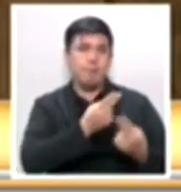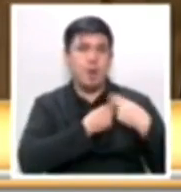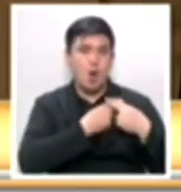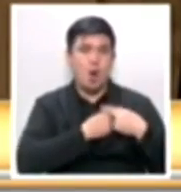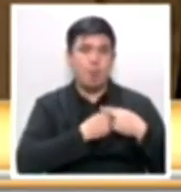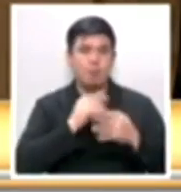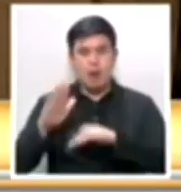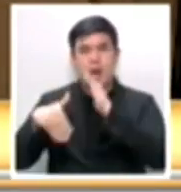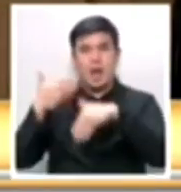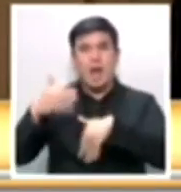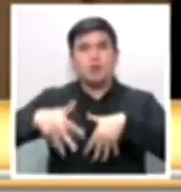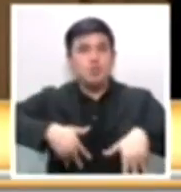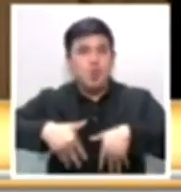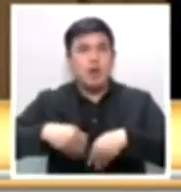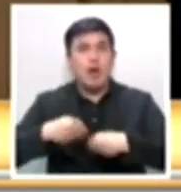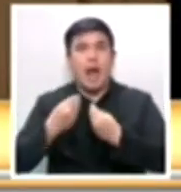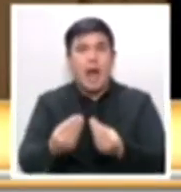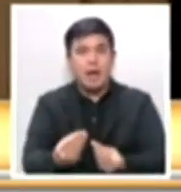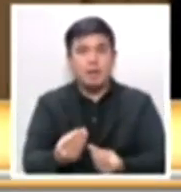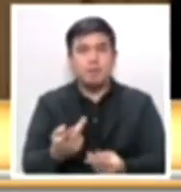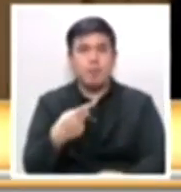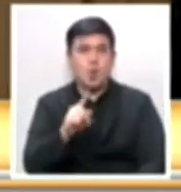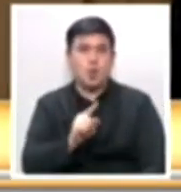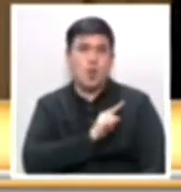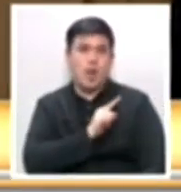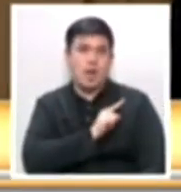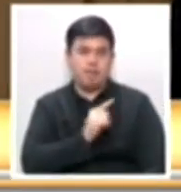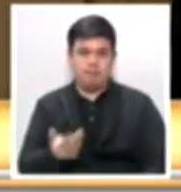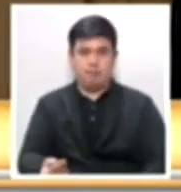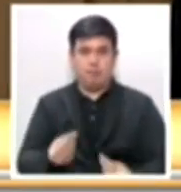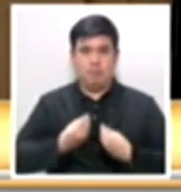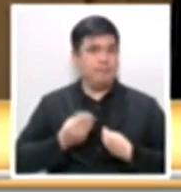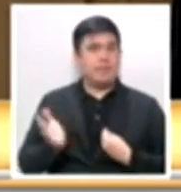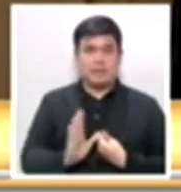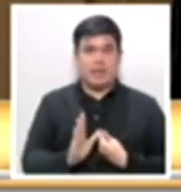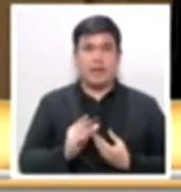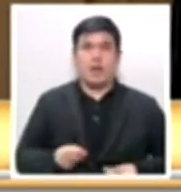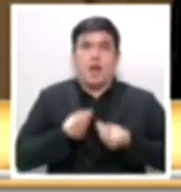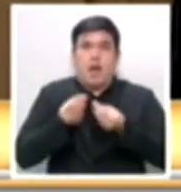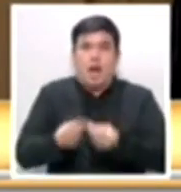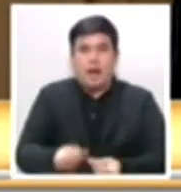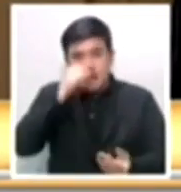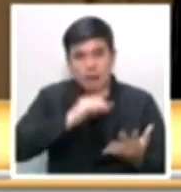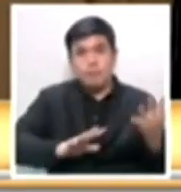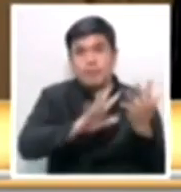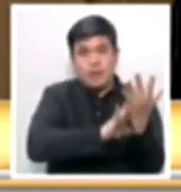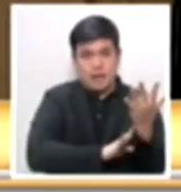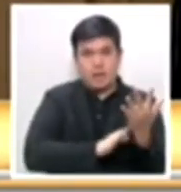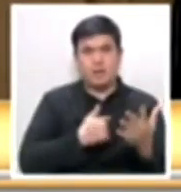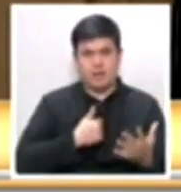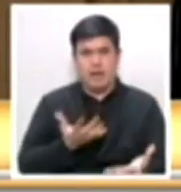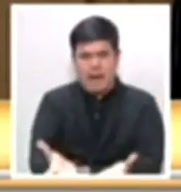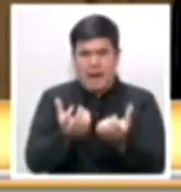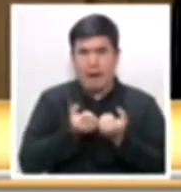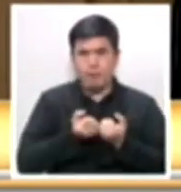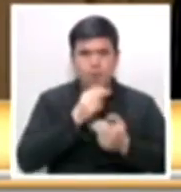ริญเราทำไปเงื่อนไขให้เกิดประโยชน์กับตัวเองเนี่ยประเทศชาติมันก็เดินไม่ได้ทุกคนก็ต้องเป็นอย่างไรก็ตามผมจะรับไปตรวจสอบ